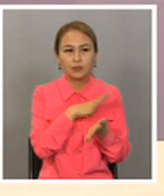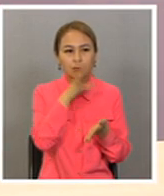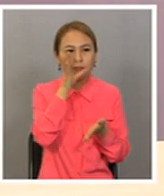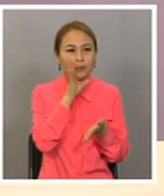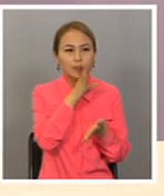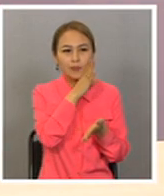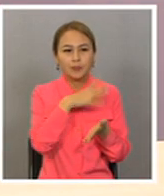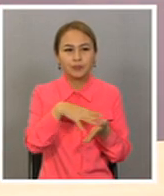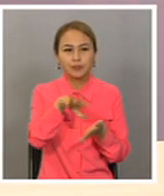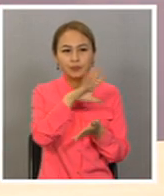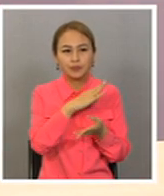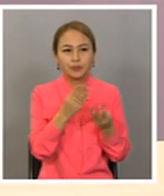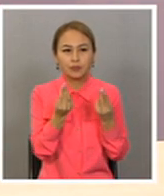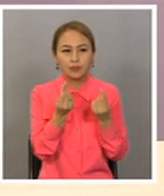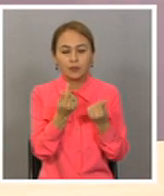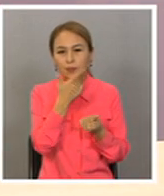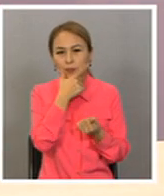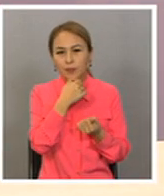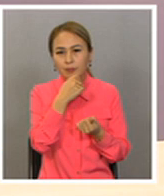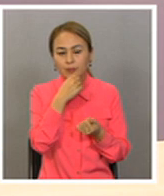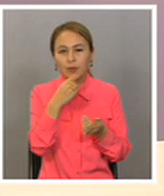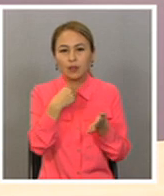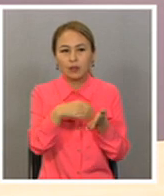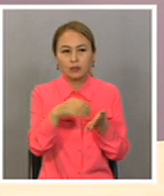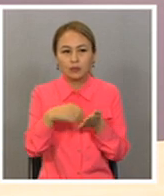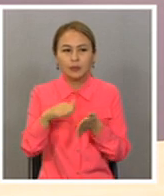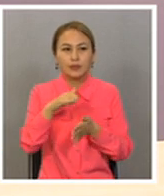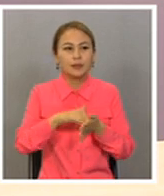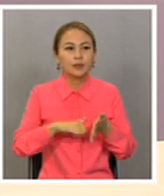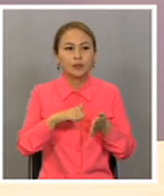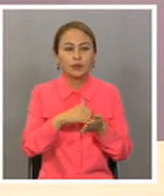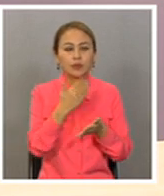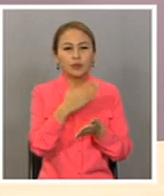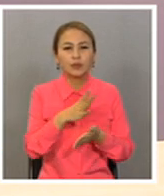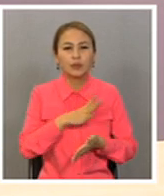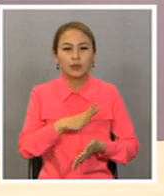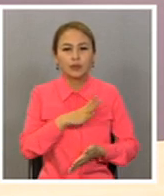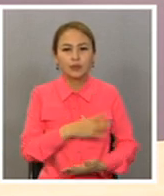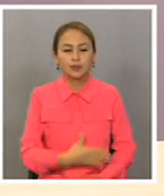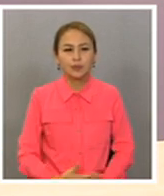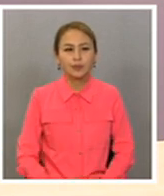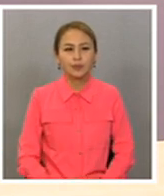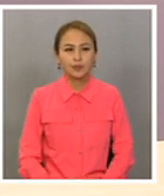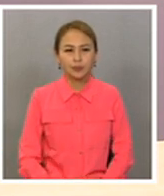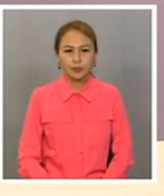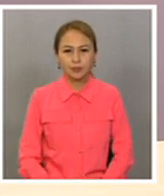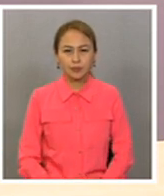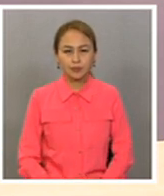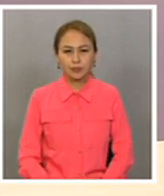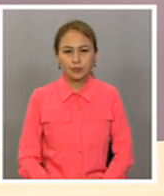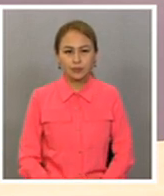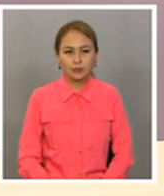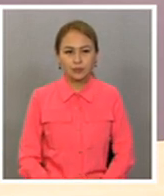Әйелдің барлық ақшаға әдемі суретті сатып алу себебі неде деп ойлайсыңдар?